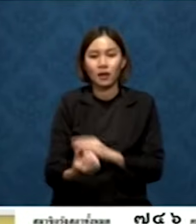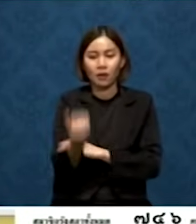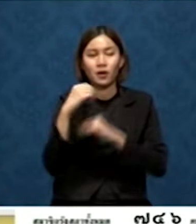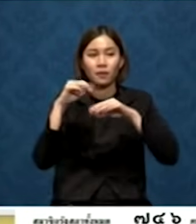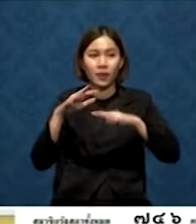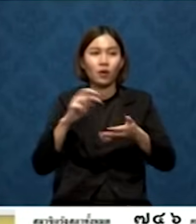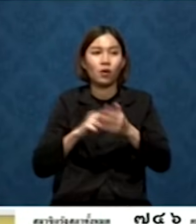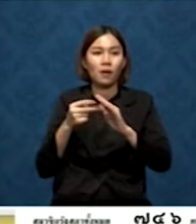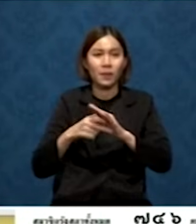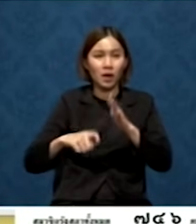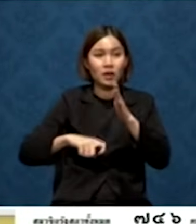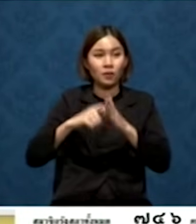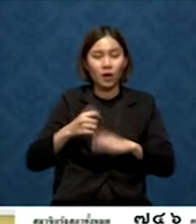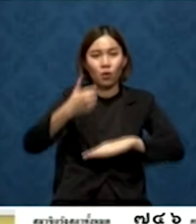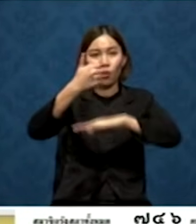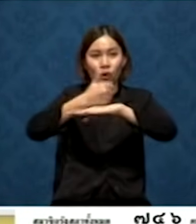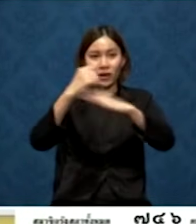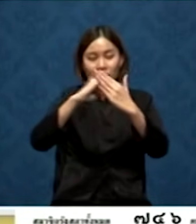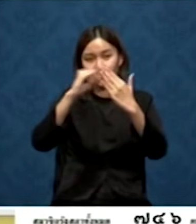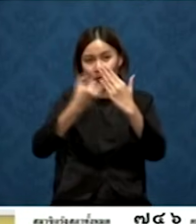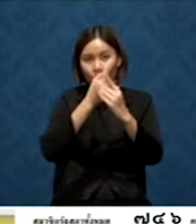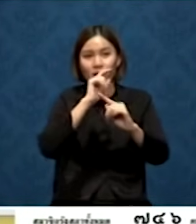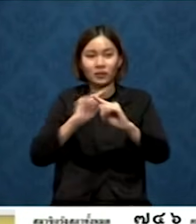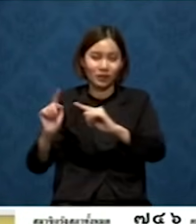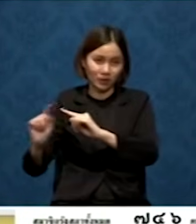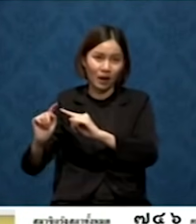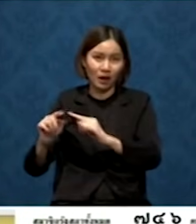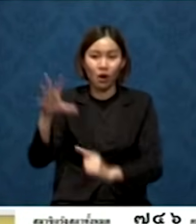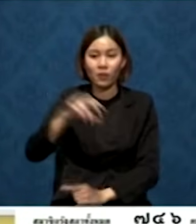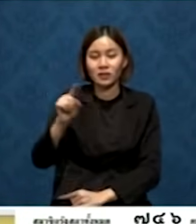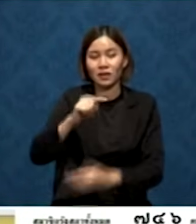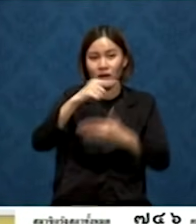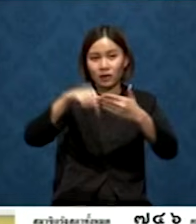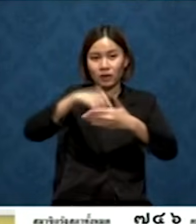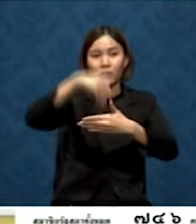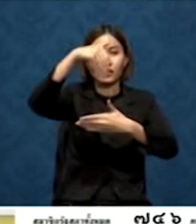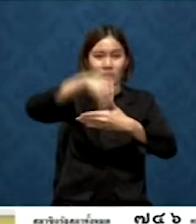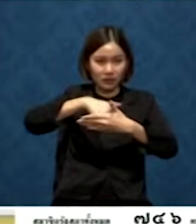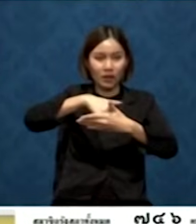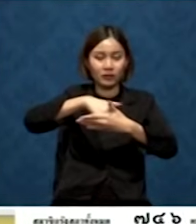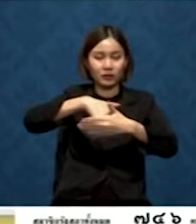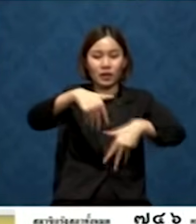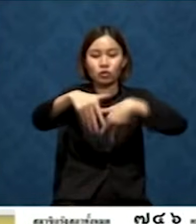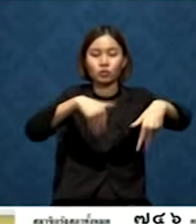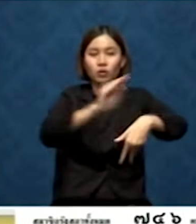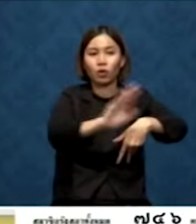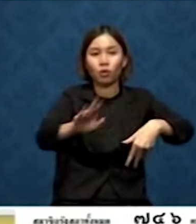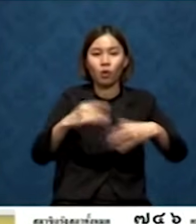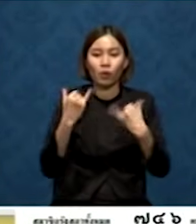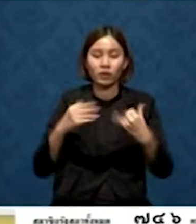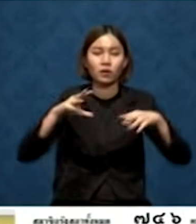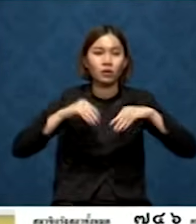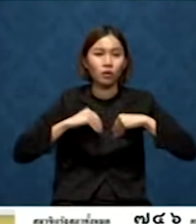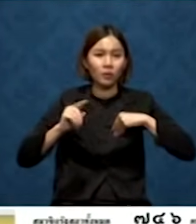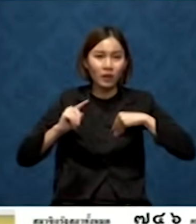ยืนยันหลักการว่าผู้บริหารสูงสุดในแต่ละพื้นที่นั้นควรจะมาจากการเลือกตั้งของประชาชนในพื้นที่ปัจจุบันต้องยอมรับครับ